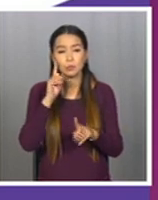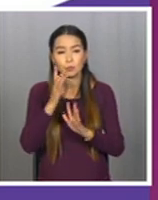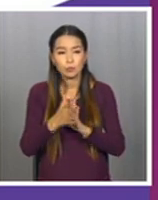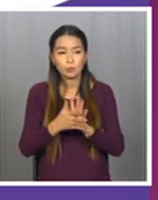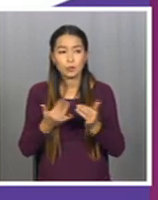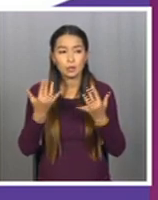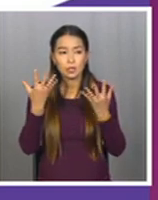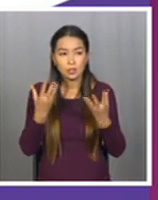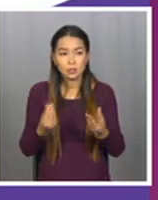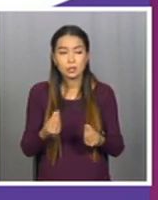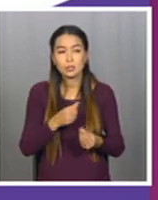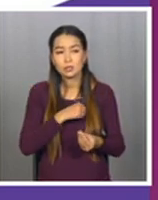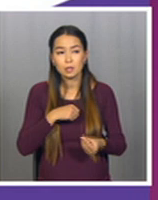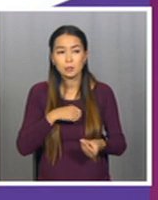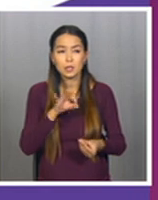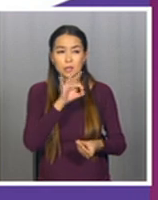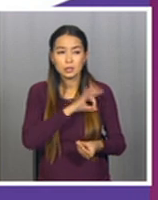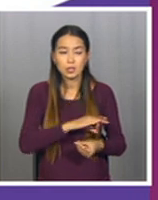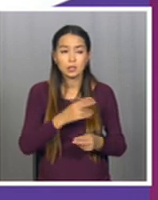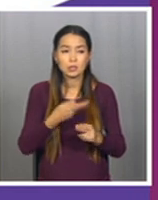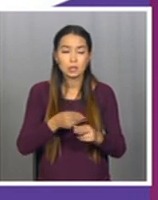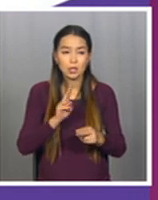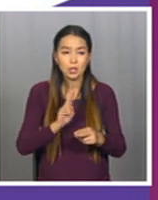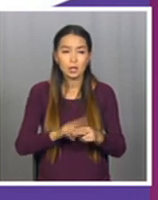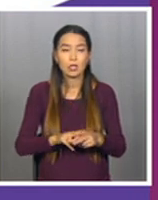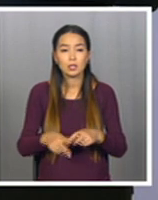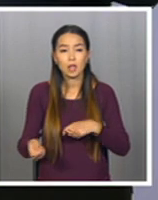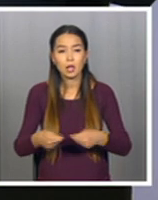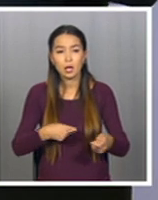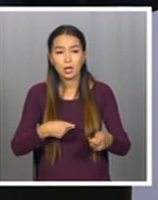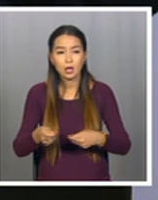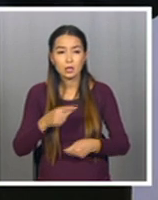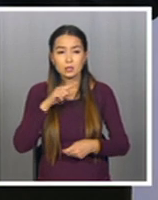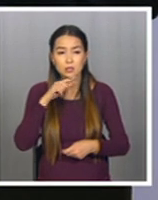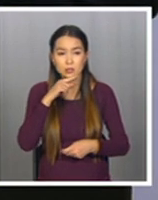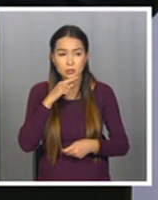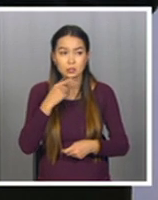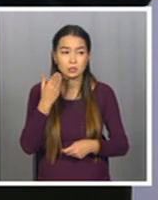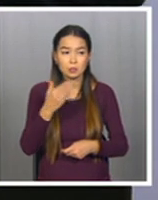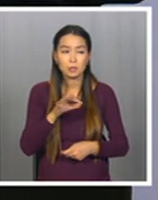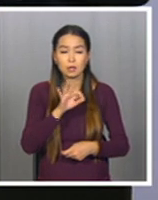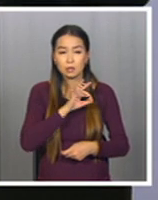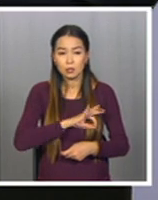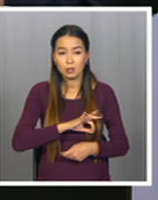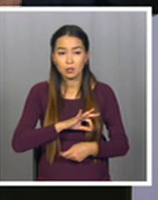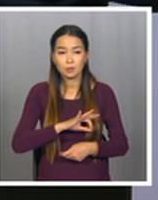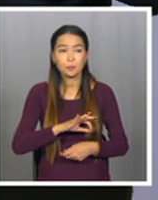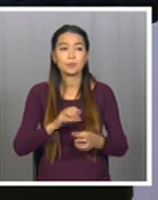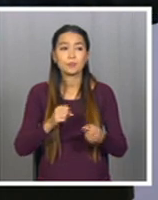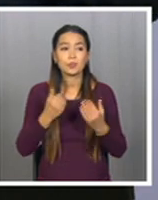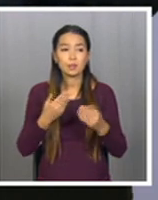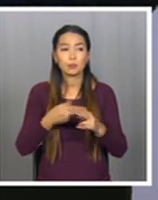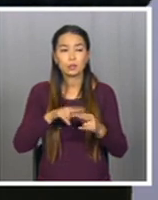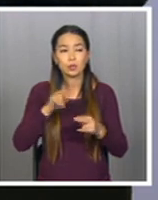күтанда ең тиімді модель, яғни аралас экономиканы пайдалануда. Сіз бұл сабақта